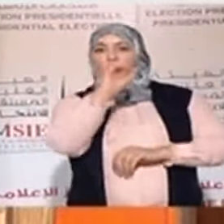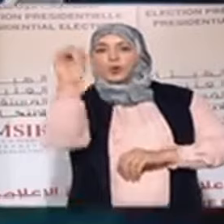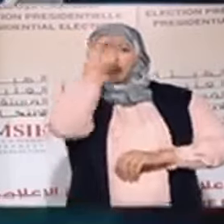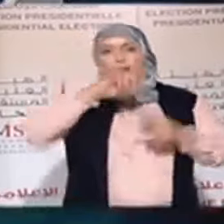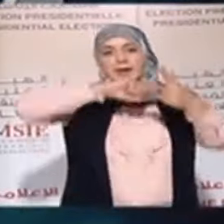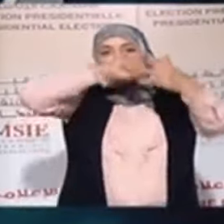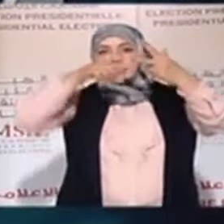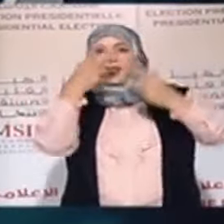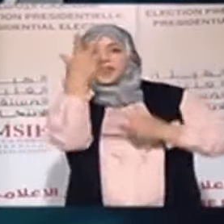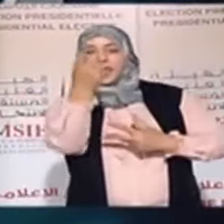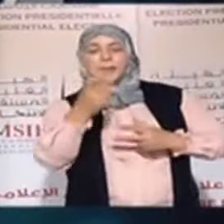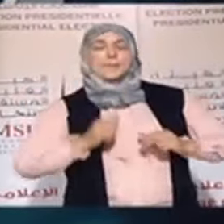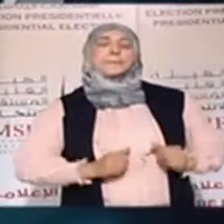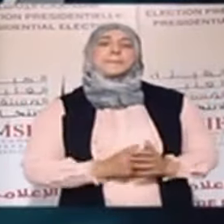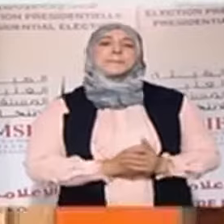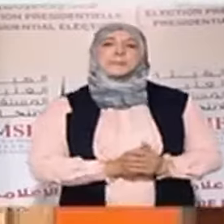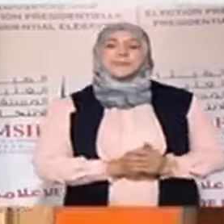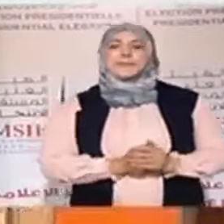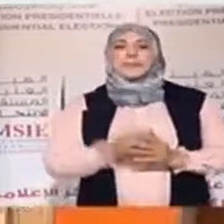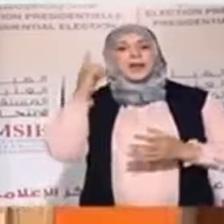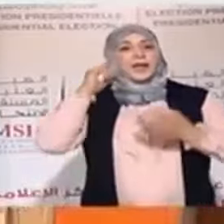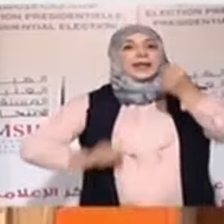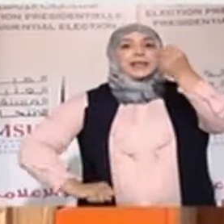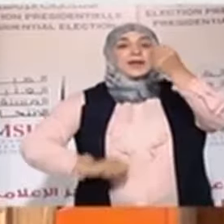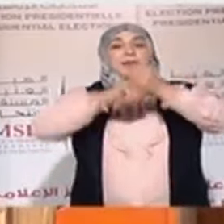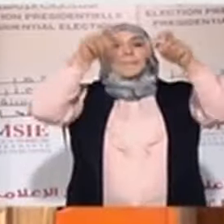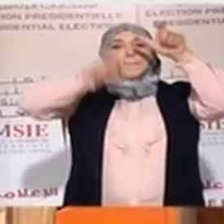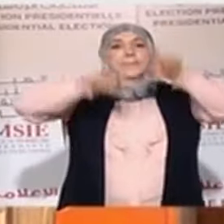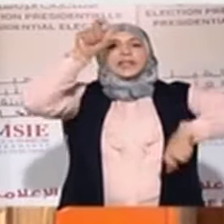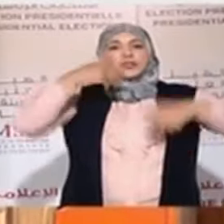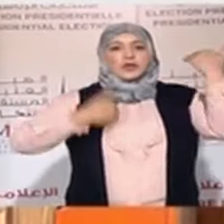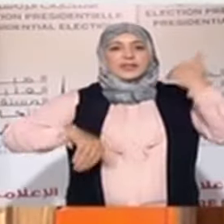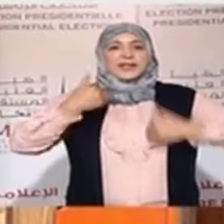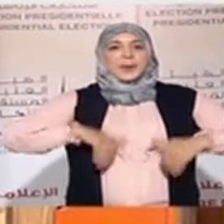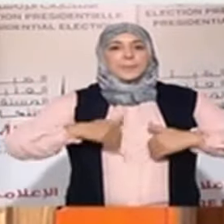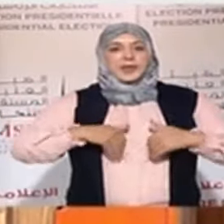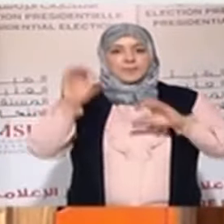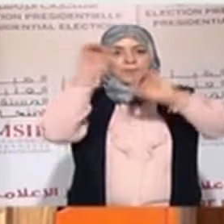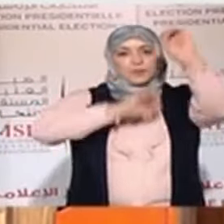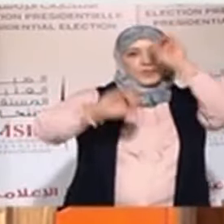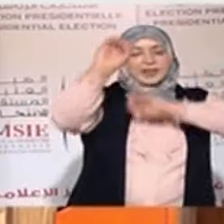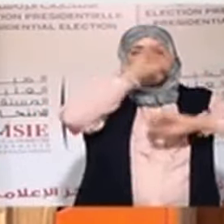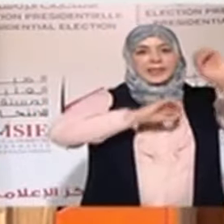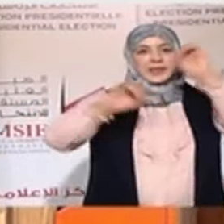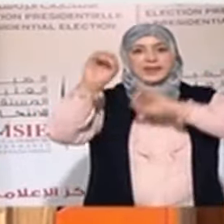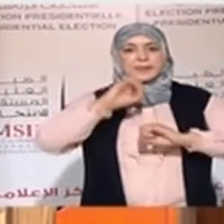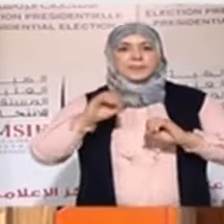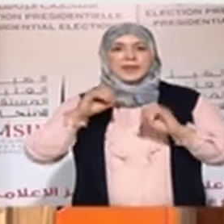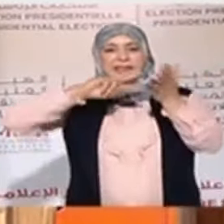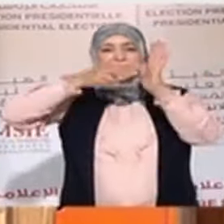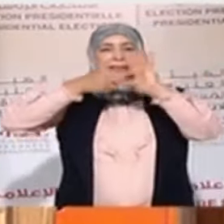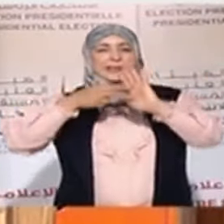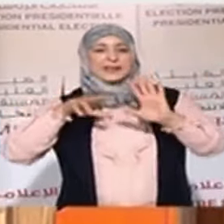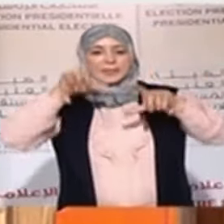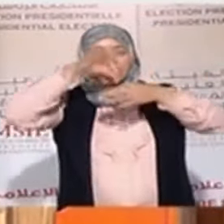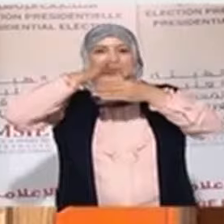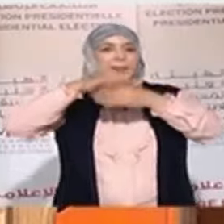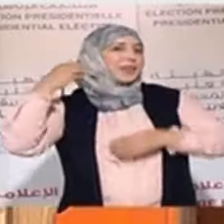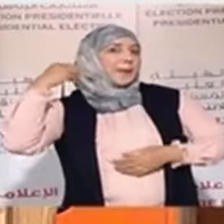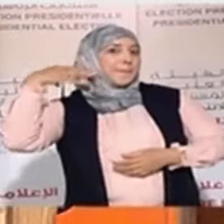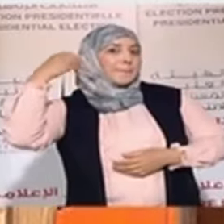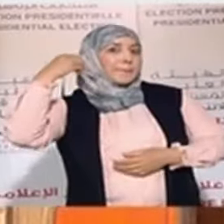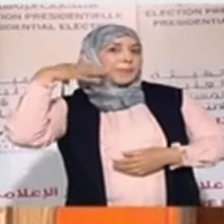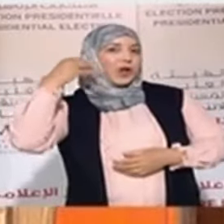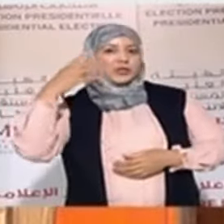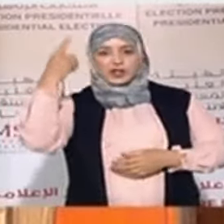4 و5 و6 أكتوبر 2024. دعم العناية بالأشخاص ذوي الإعاقة وتنظيم عمليات بيضاء لمحاكاة عمليات